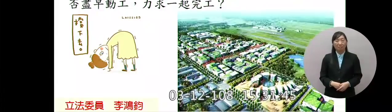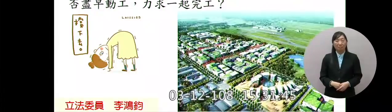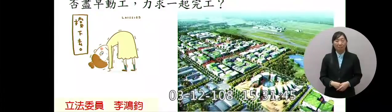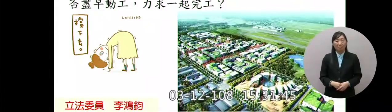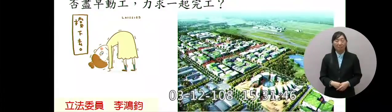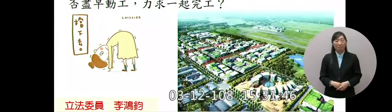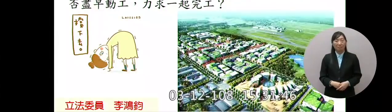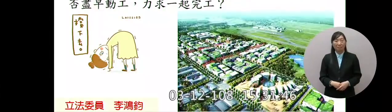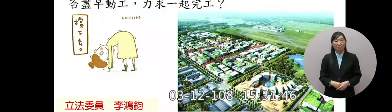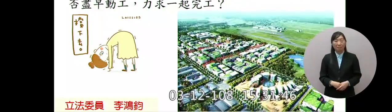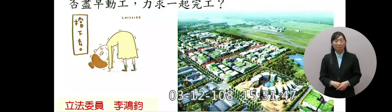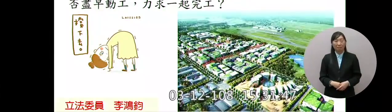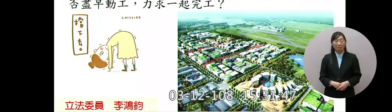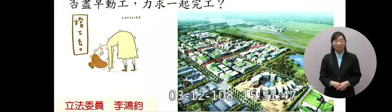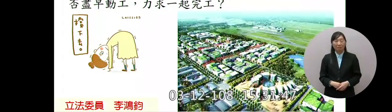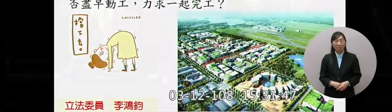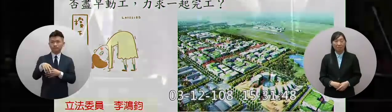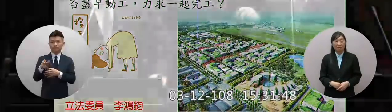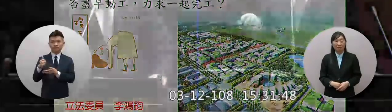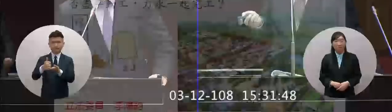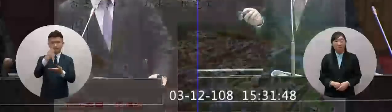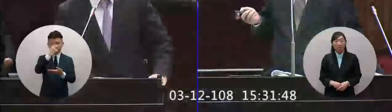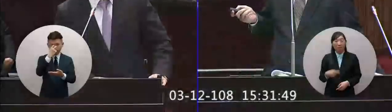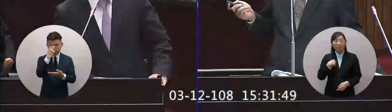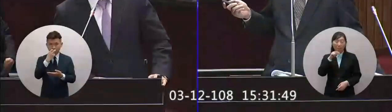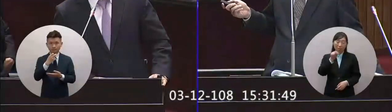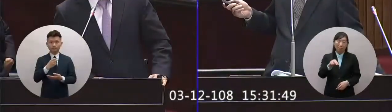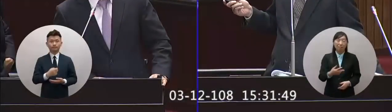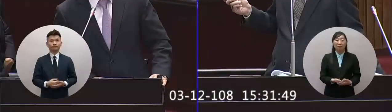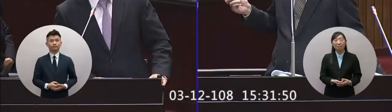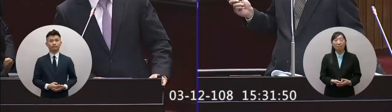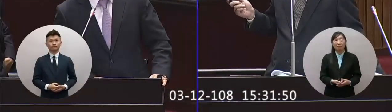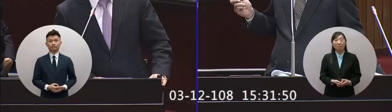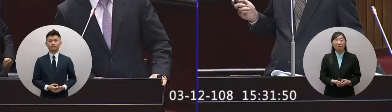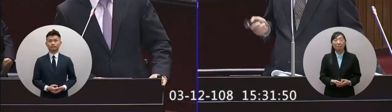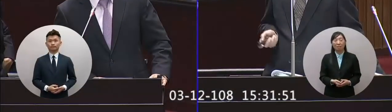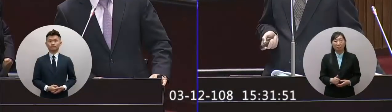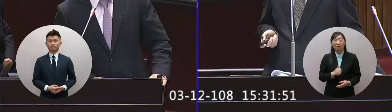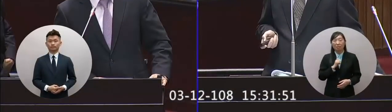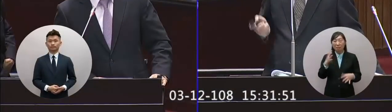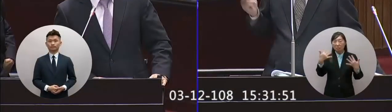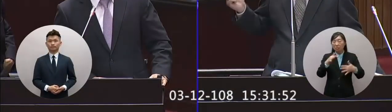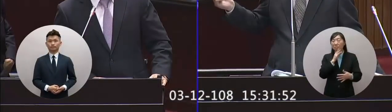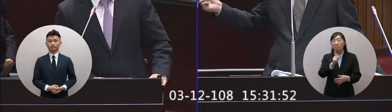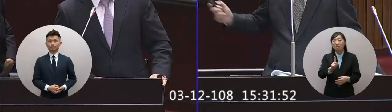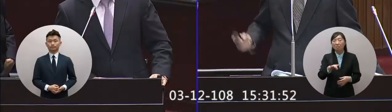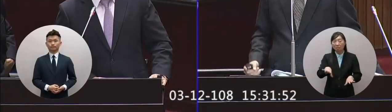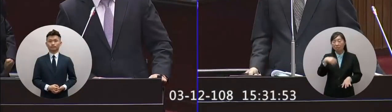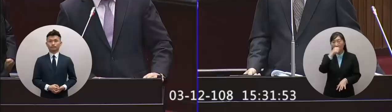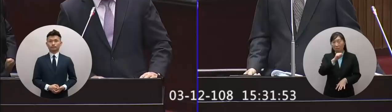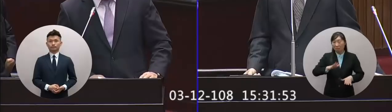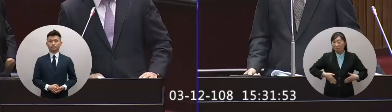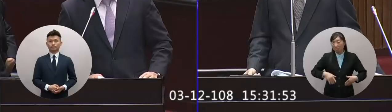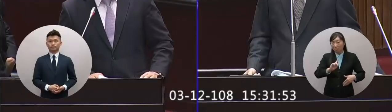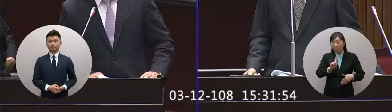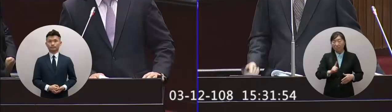到桃机跟他们这个检视啊。 我们看到了，就是说，其实我们现在真正的核心的问题是我们现在台湾最急